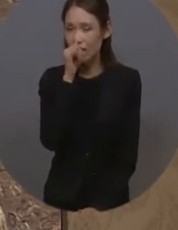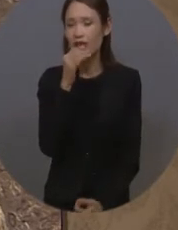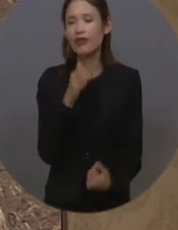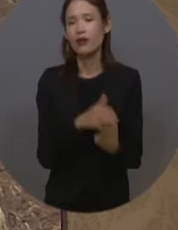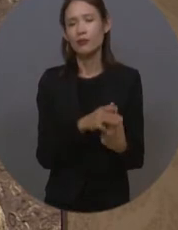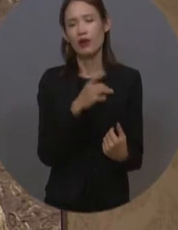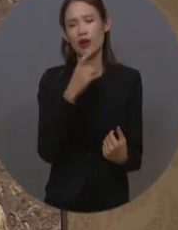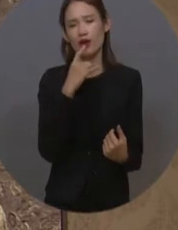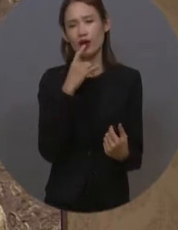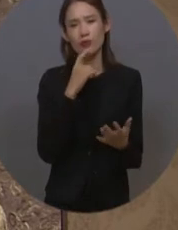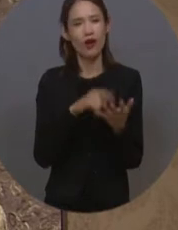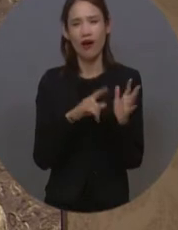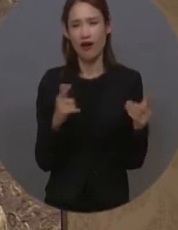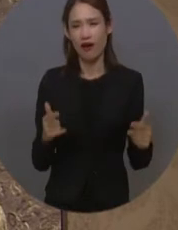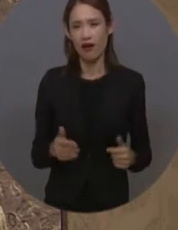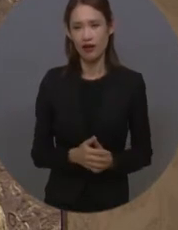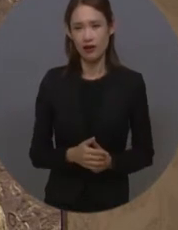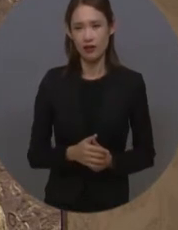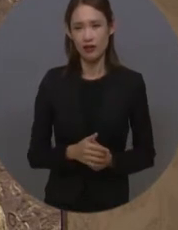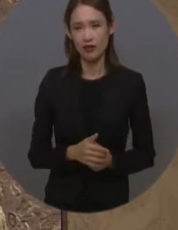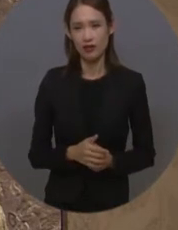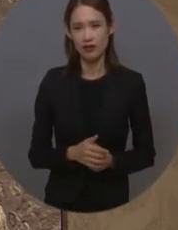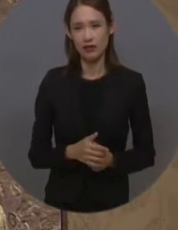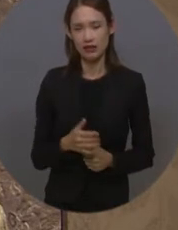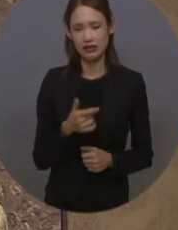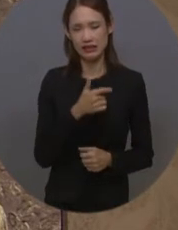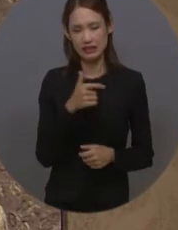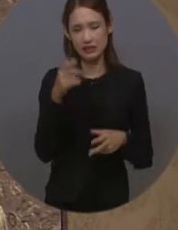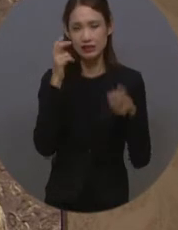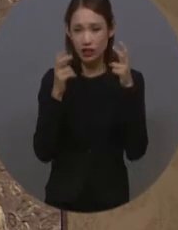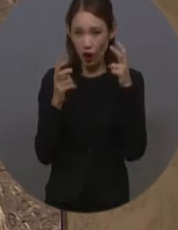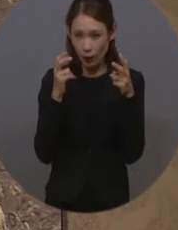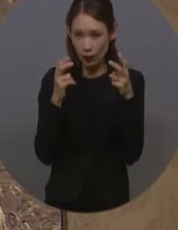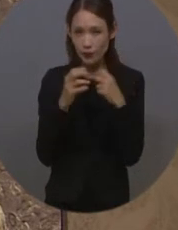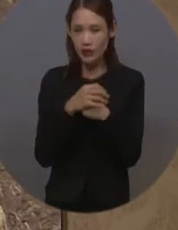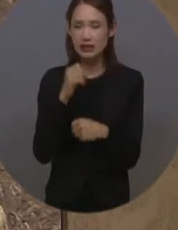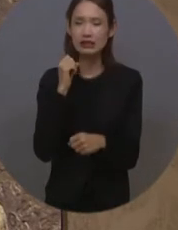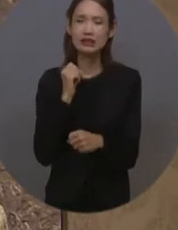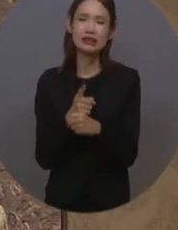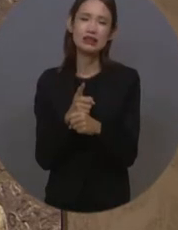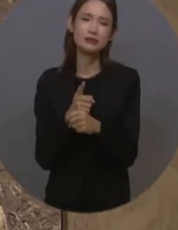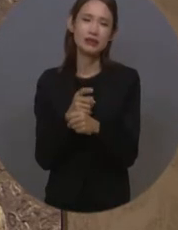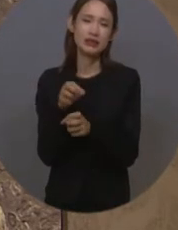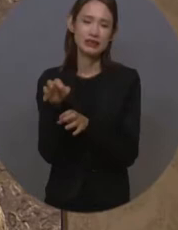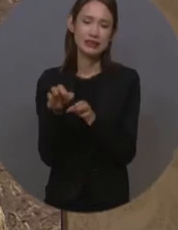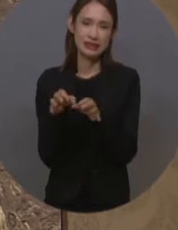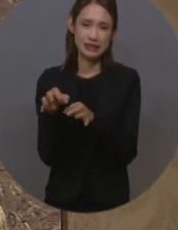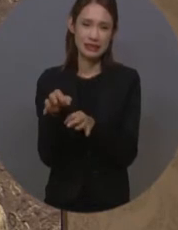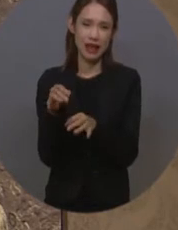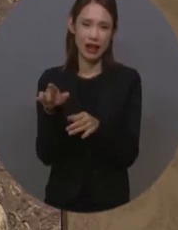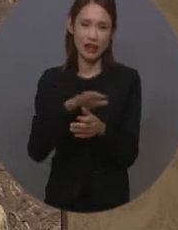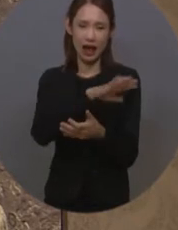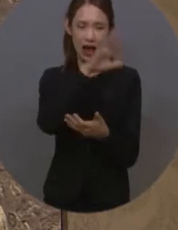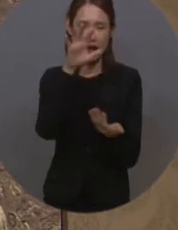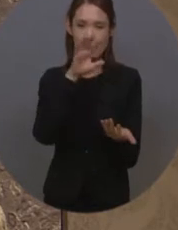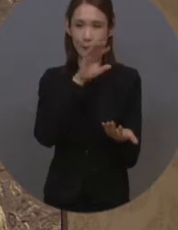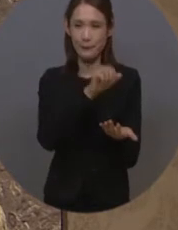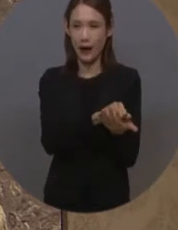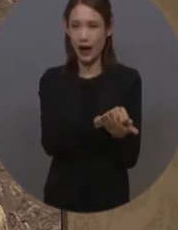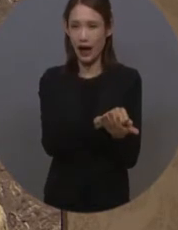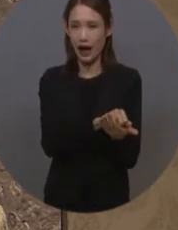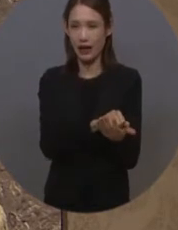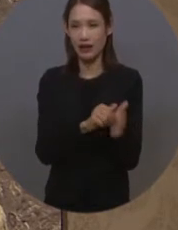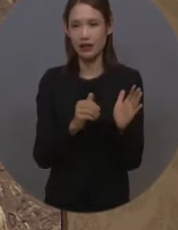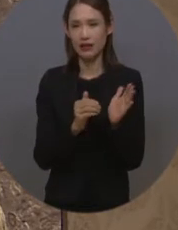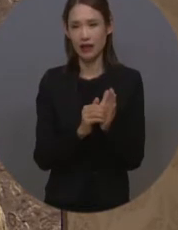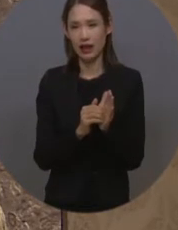않다라는 거. 그렇죠. 또 그리고 대메이커들이 이미 시장 전체를 점유하고 있었기 때문에 저희가